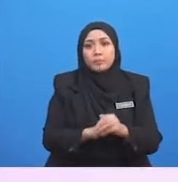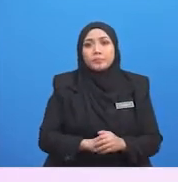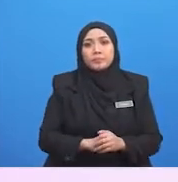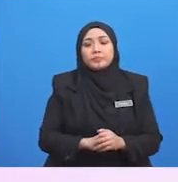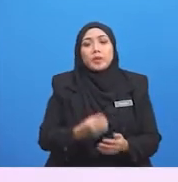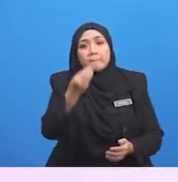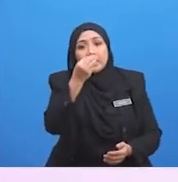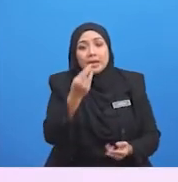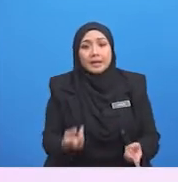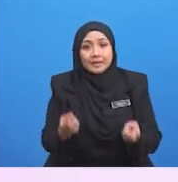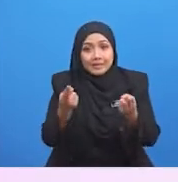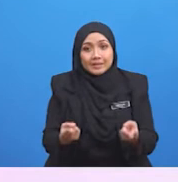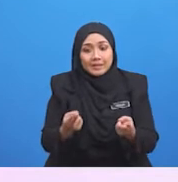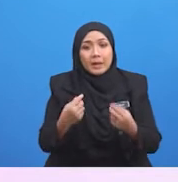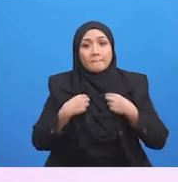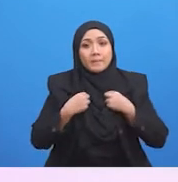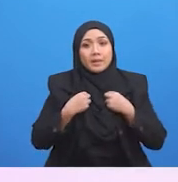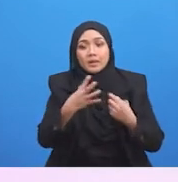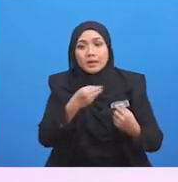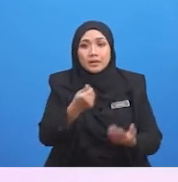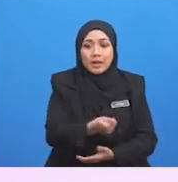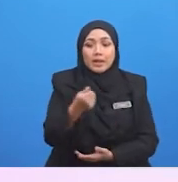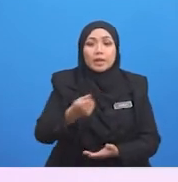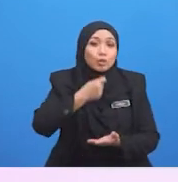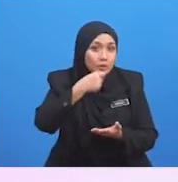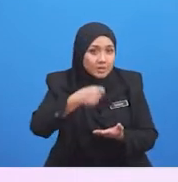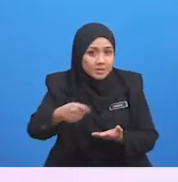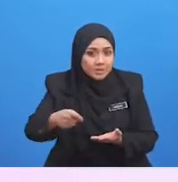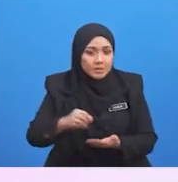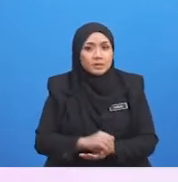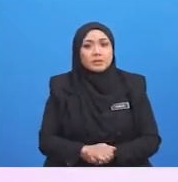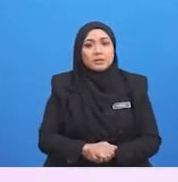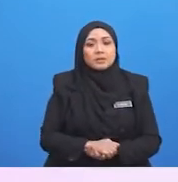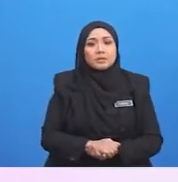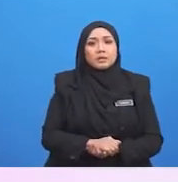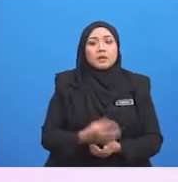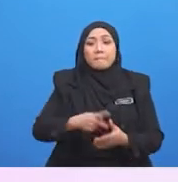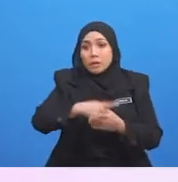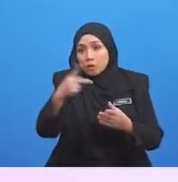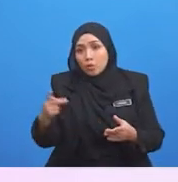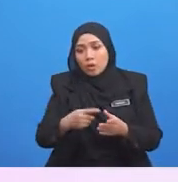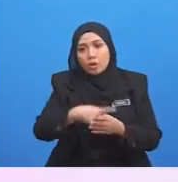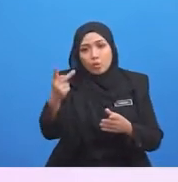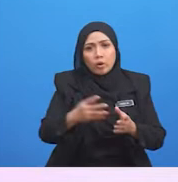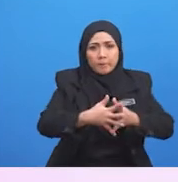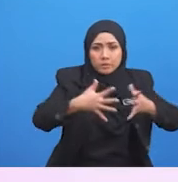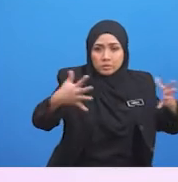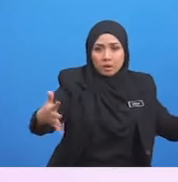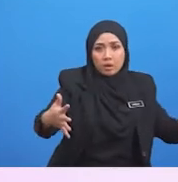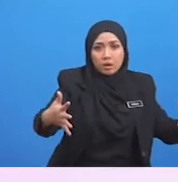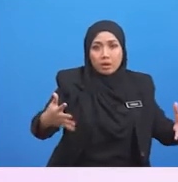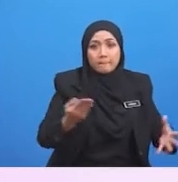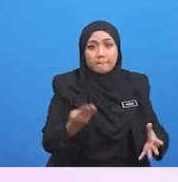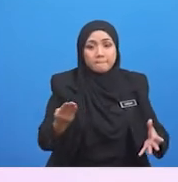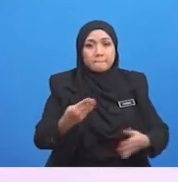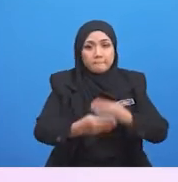seperti makanan ringan, pakaian dan alat tulis. Pengeluar bungkus dalam bungkusan yang besar, jual pada pemborong, pemborong jual pada peruncit, peruncit